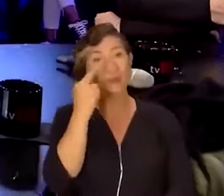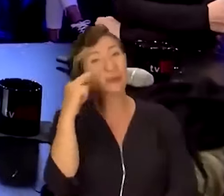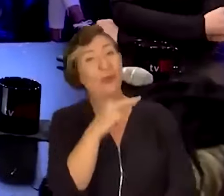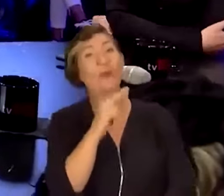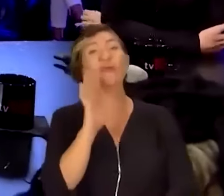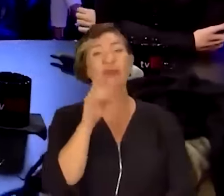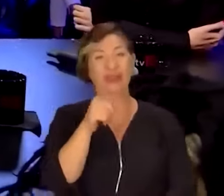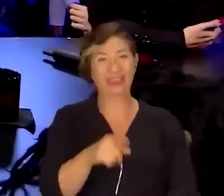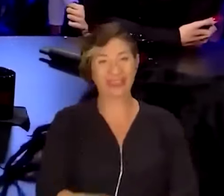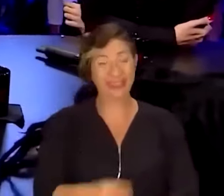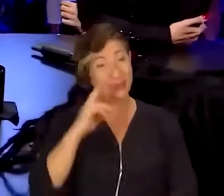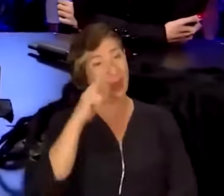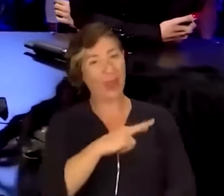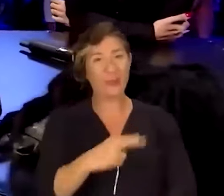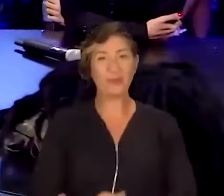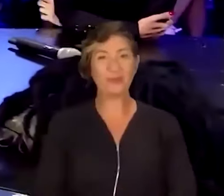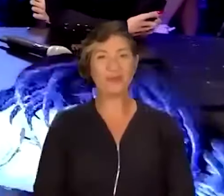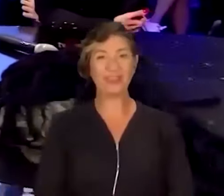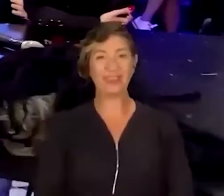görmüyor Evet